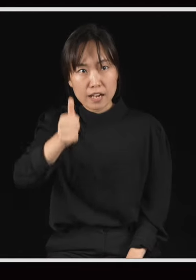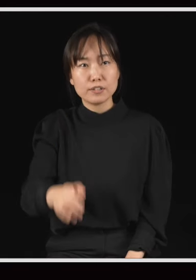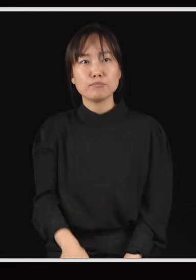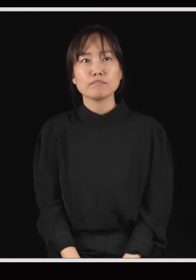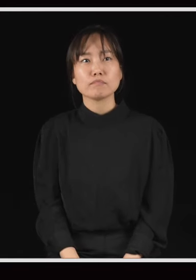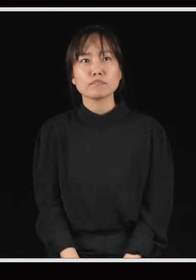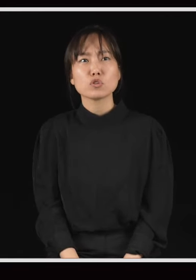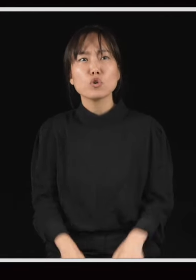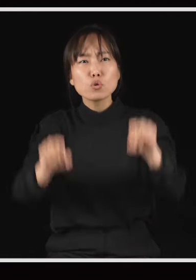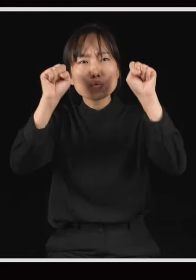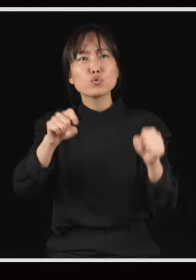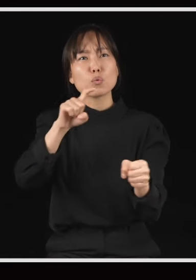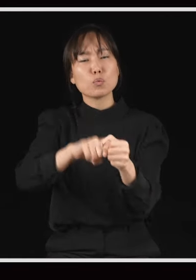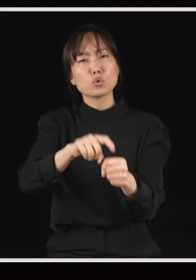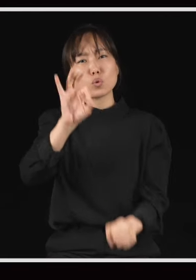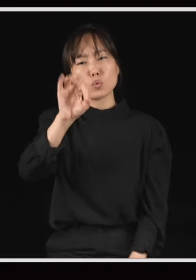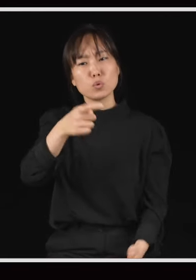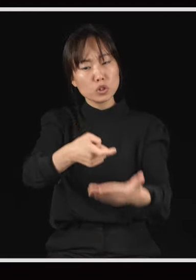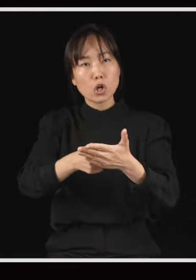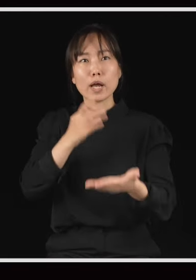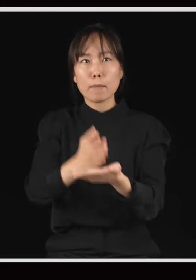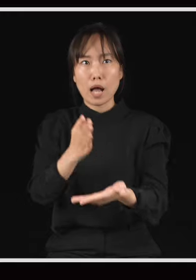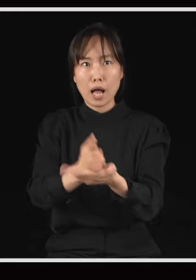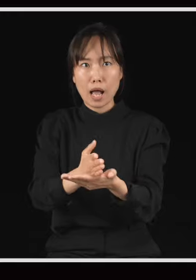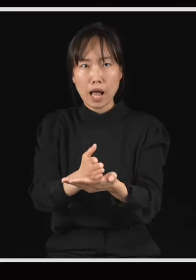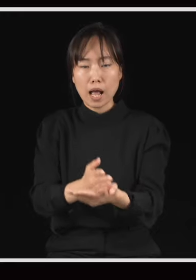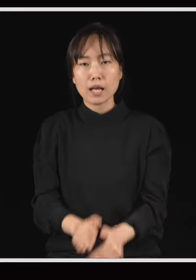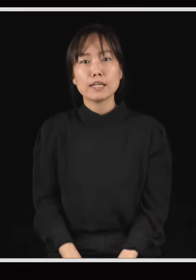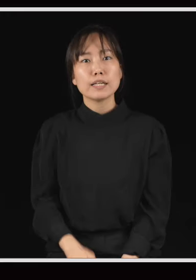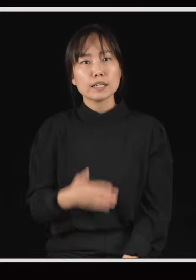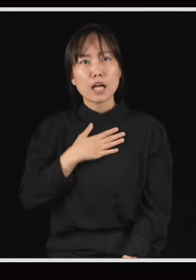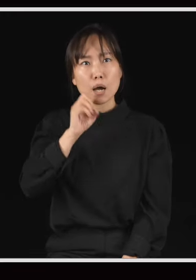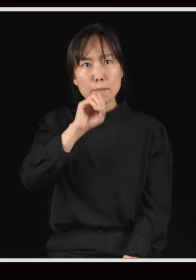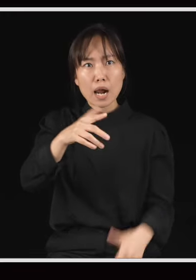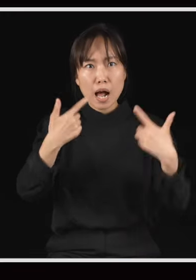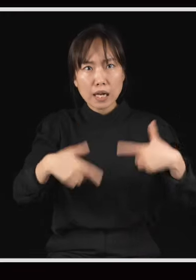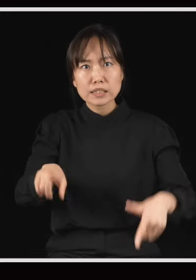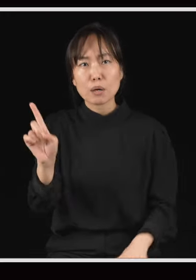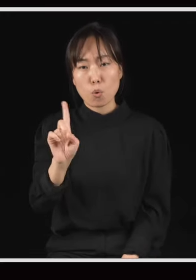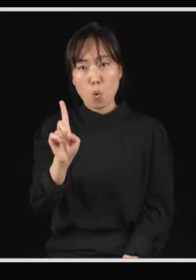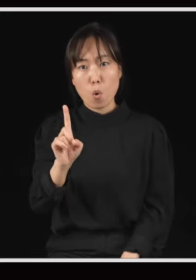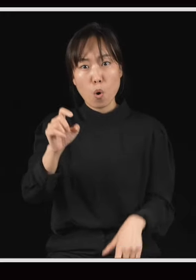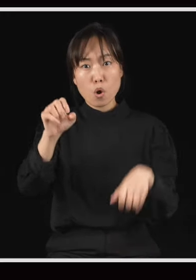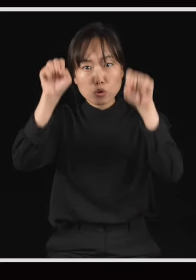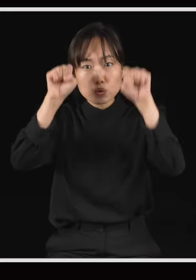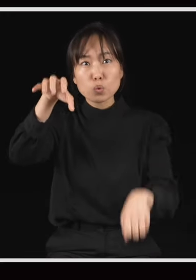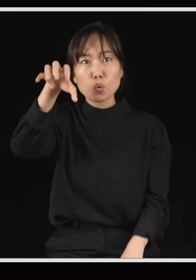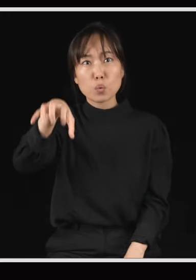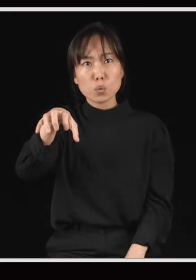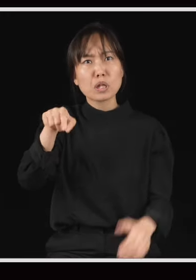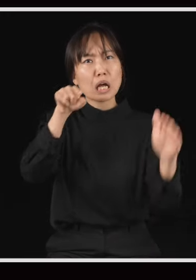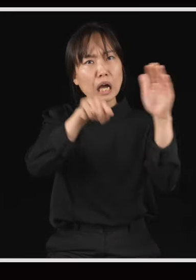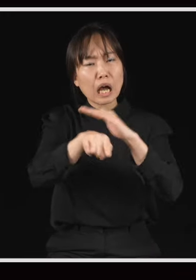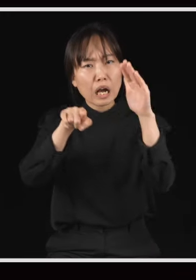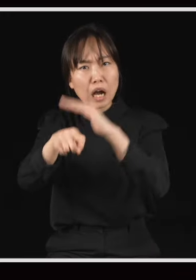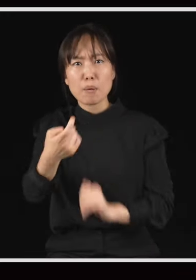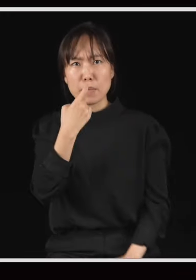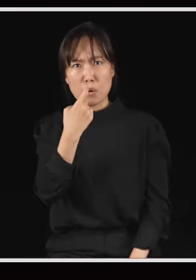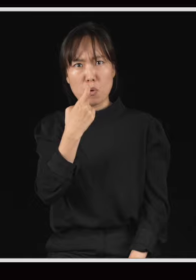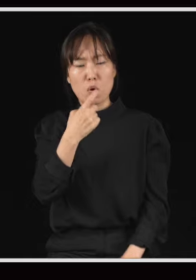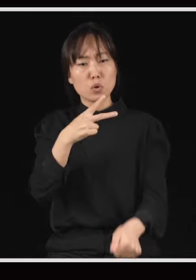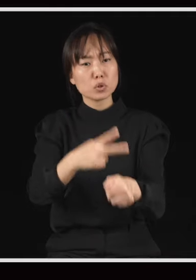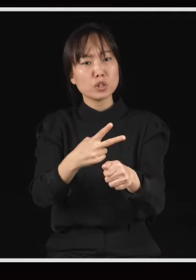근육에 투자하는 거는 돈 아끼지 마세요. 특히 제가 운동을 배우라고, 돈 내고 좀 배우시라고, 그리고 다양한 선생님들한테 배우라고